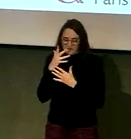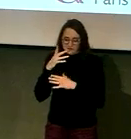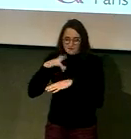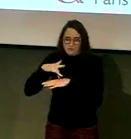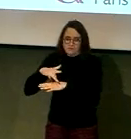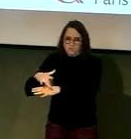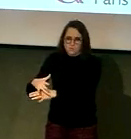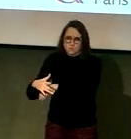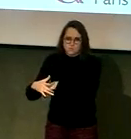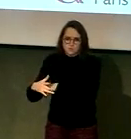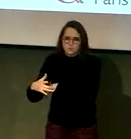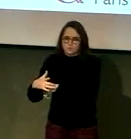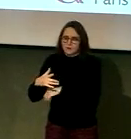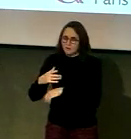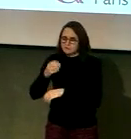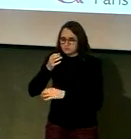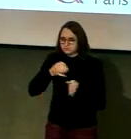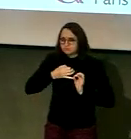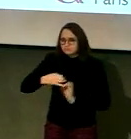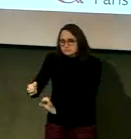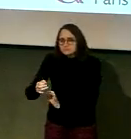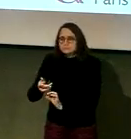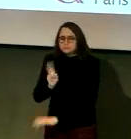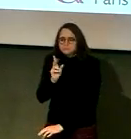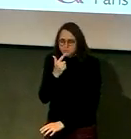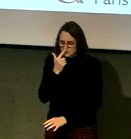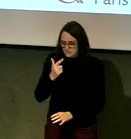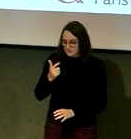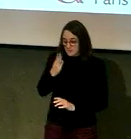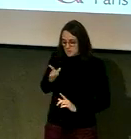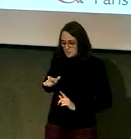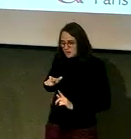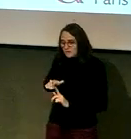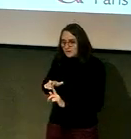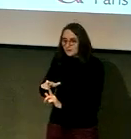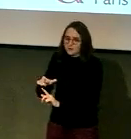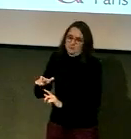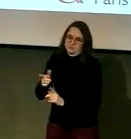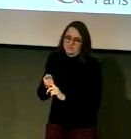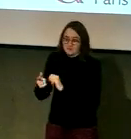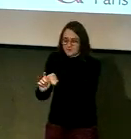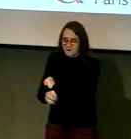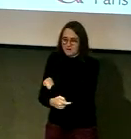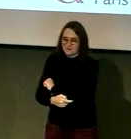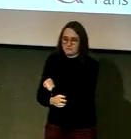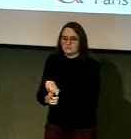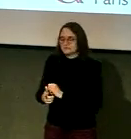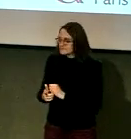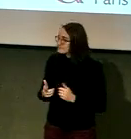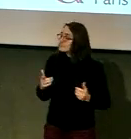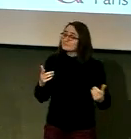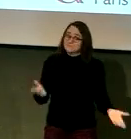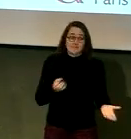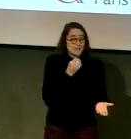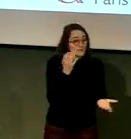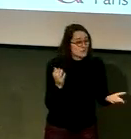d'une consommation plus importante et qui a besoin d'un accompagnement en addictologie. Mais la bonne nouvelle, c'est